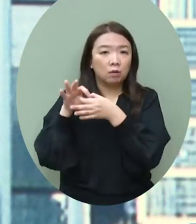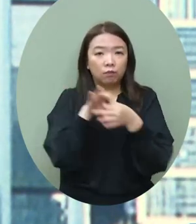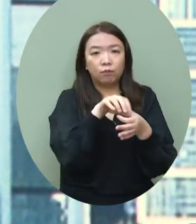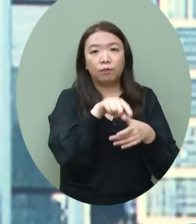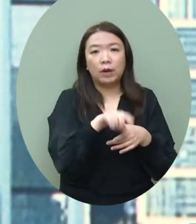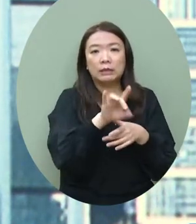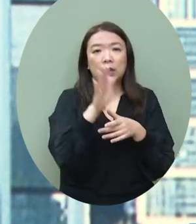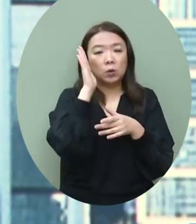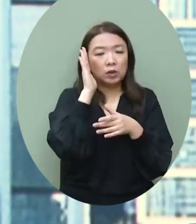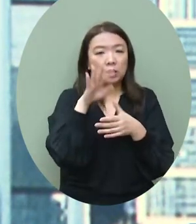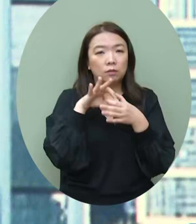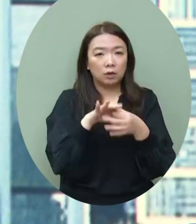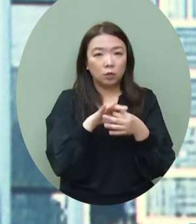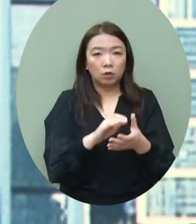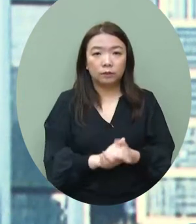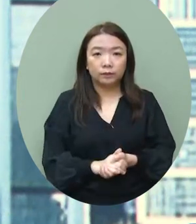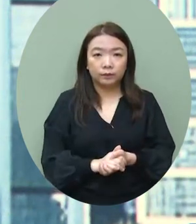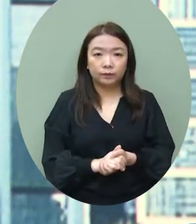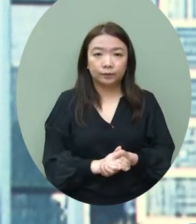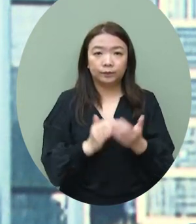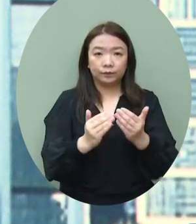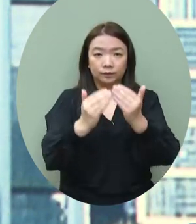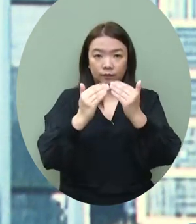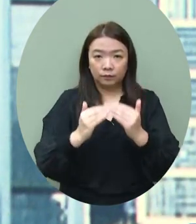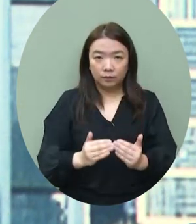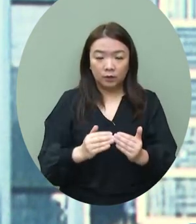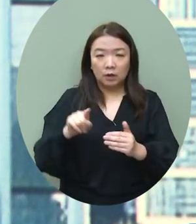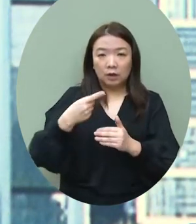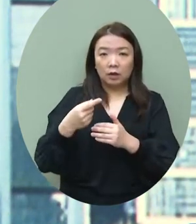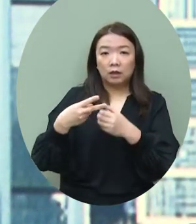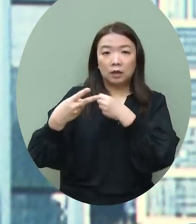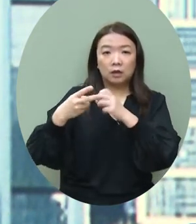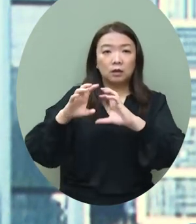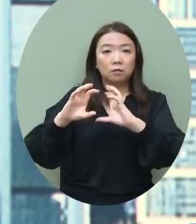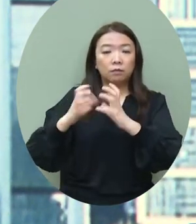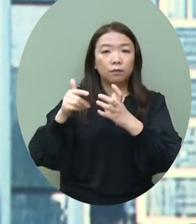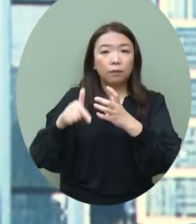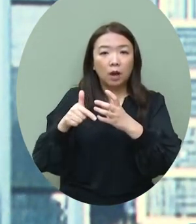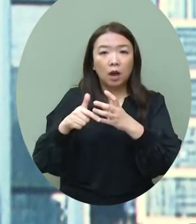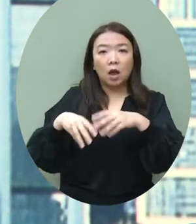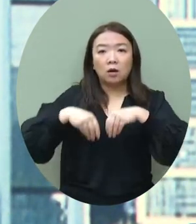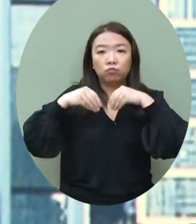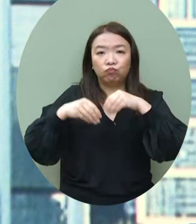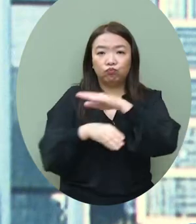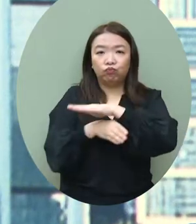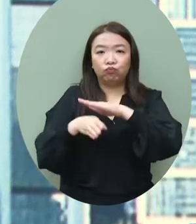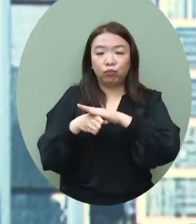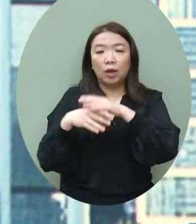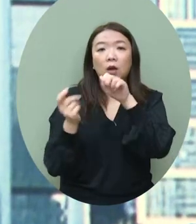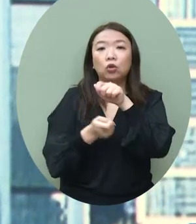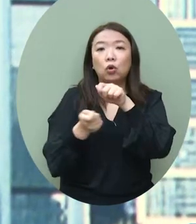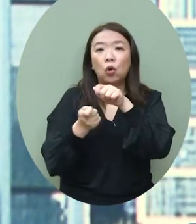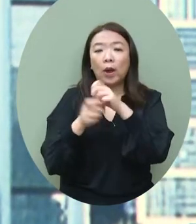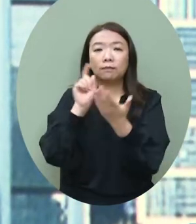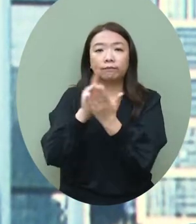案有關嘅。另一個咧就係呢間寵物店嚇，一個售貨員喺銅鑼灣嘅寵物店咧，係售